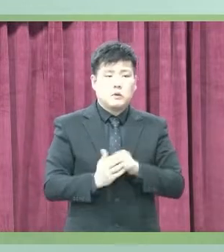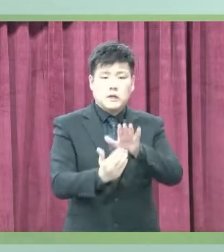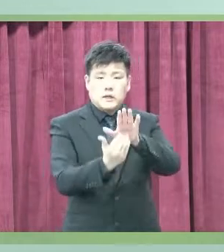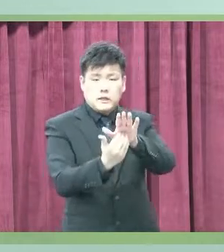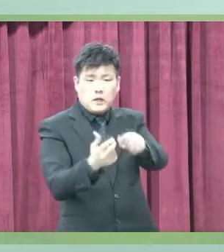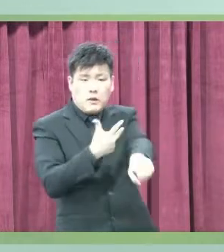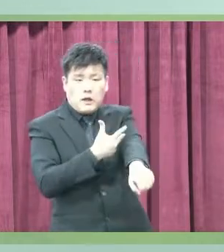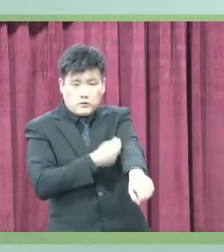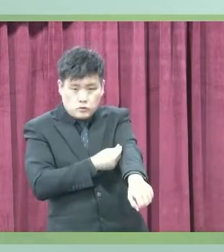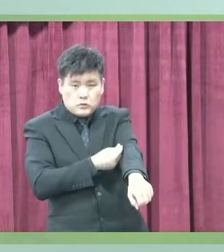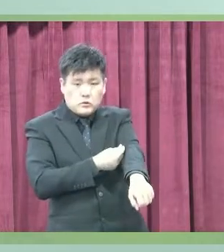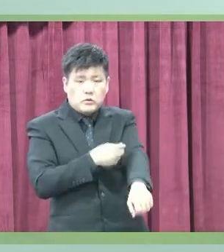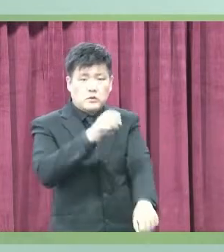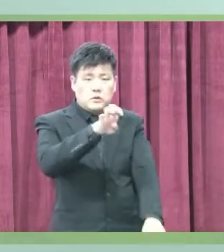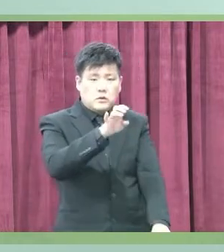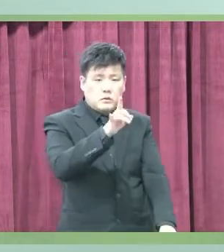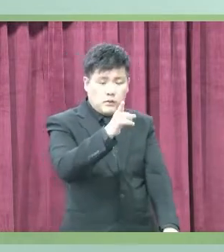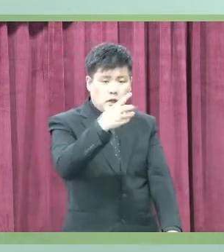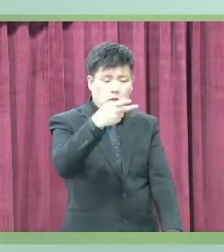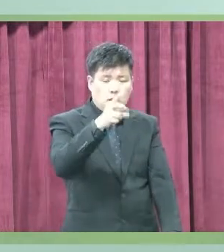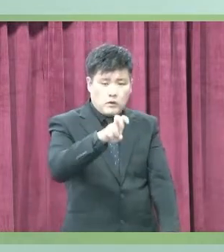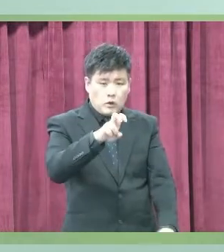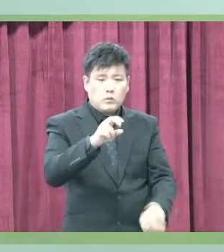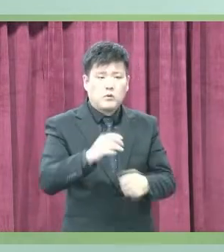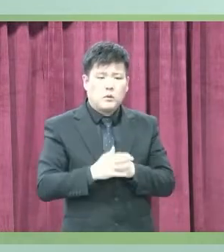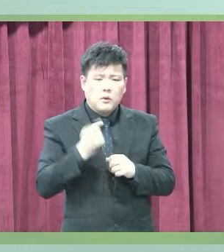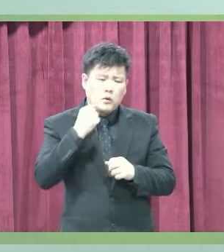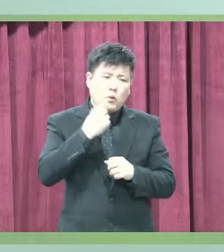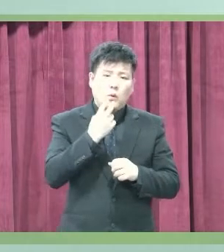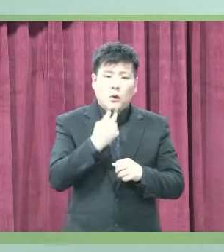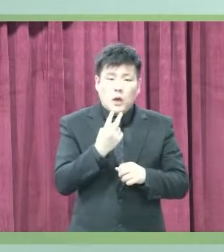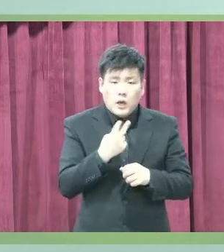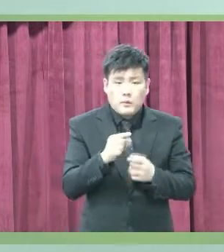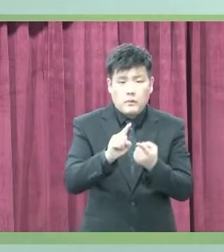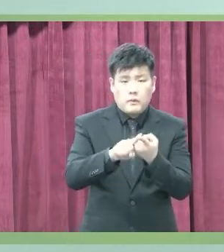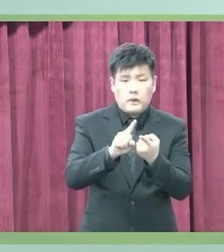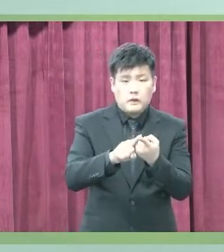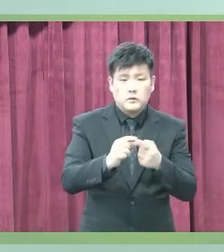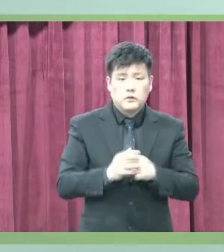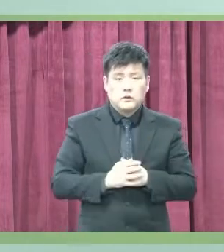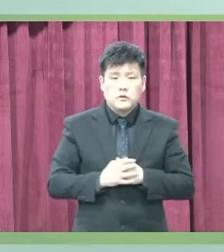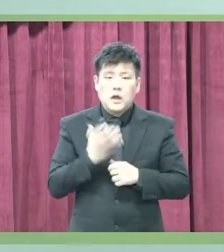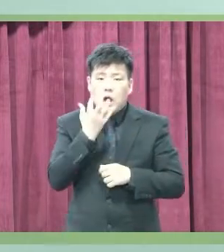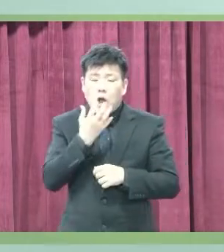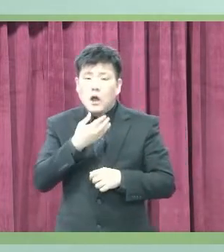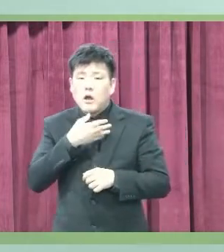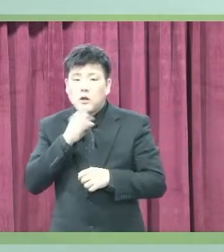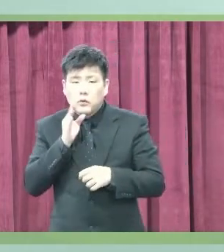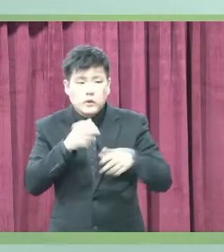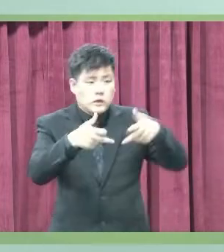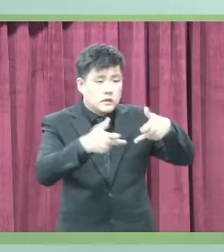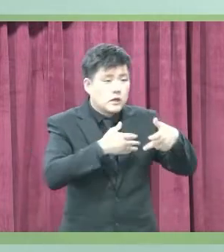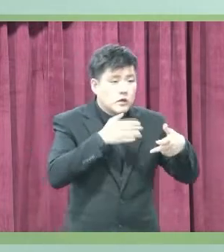예방접종은 인플루엔자와 폐렴균 두 가지를 분석하였는데요. 인플루엔자 같은 경우는 비장애 노인이 장애 노인보다